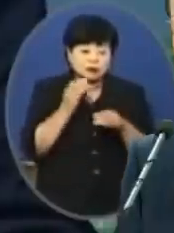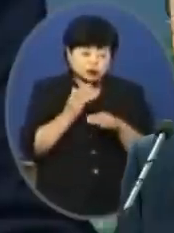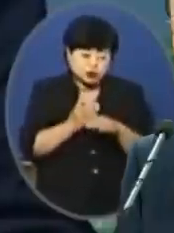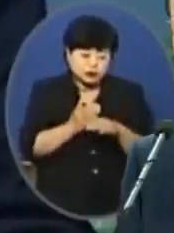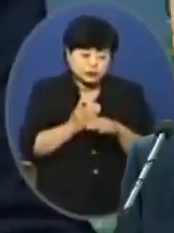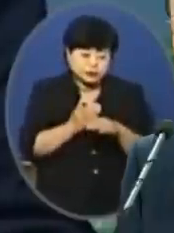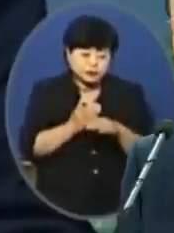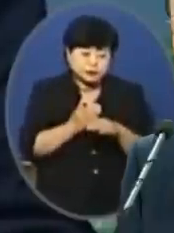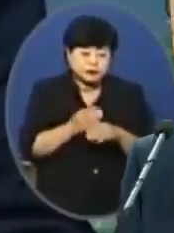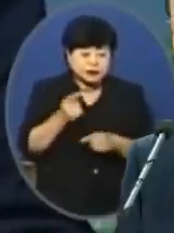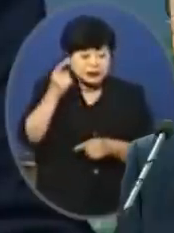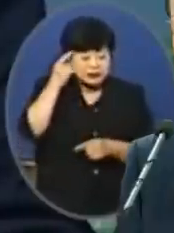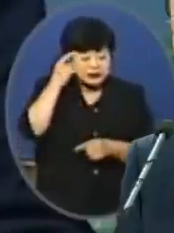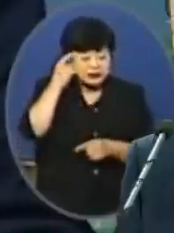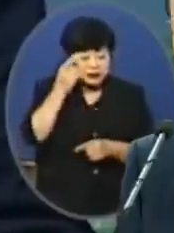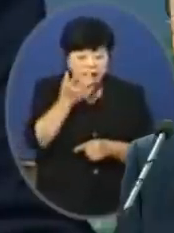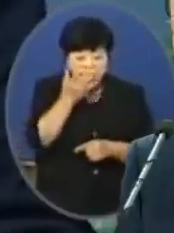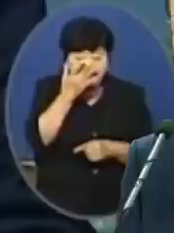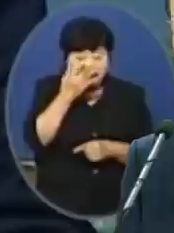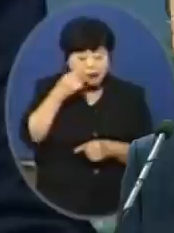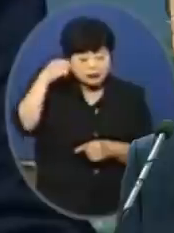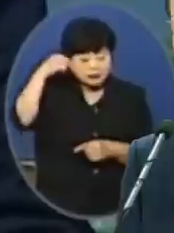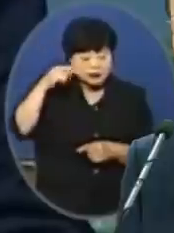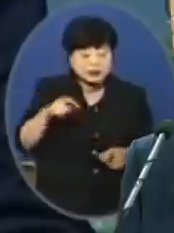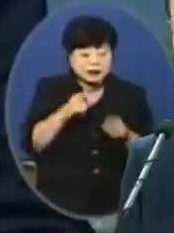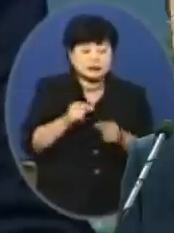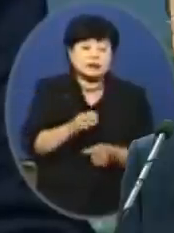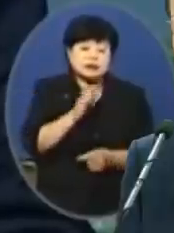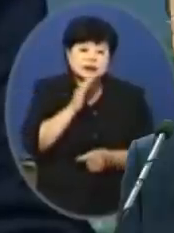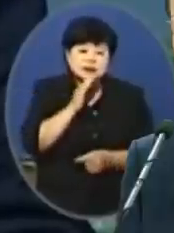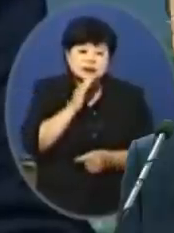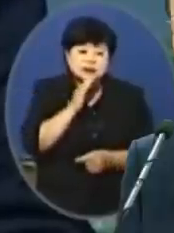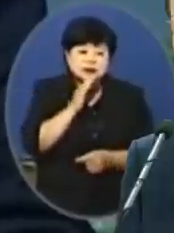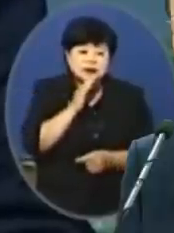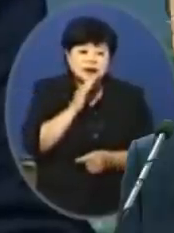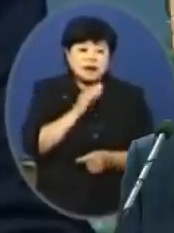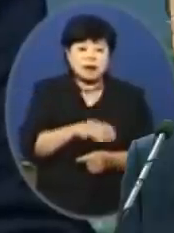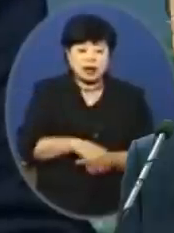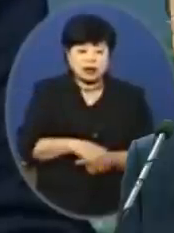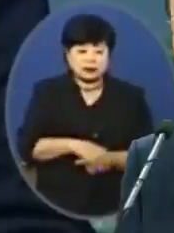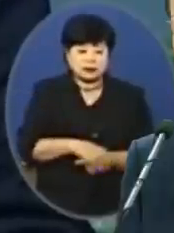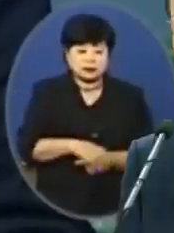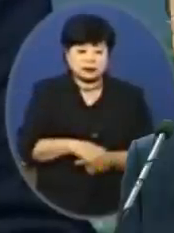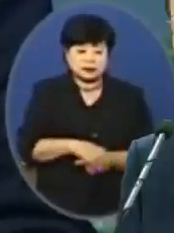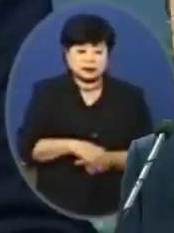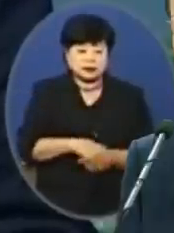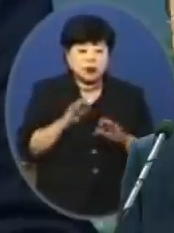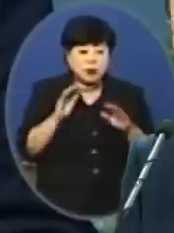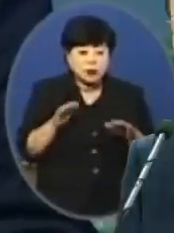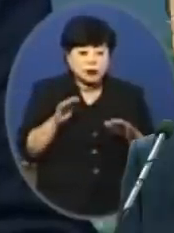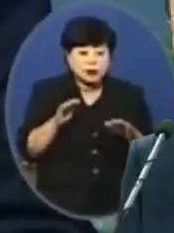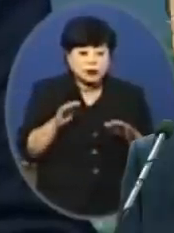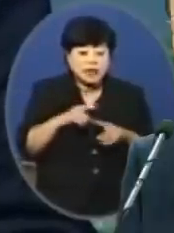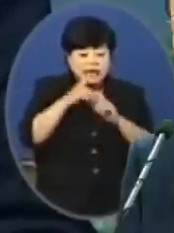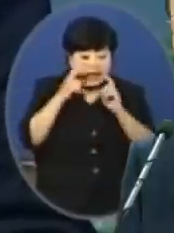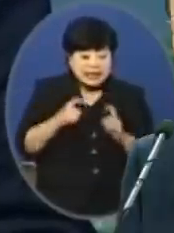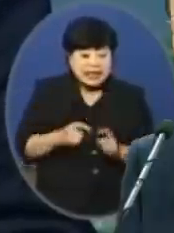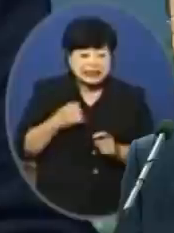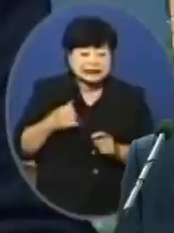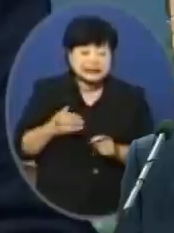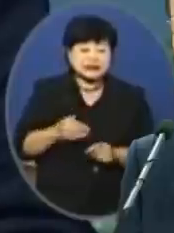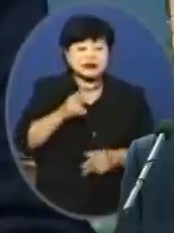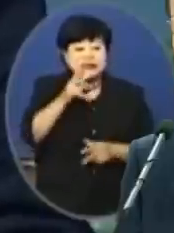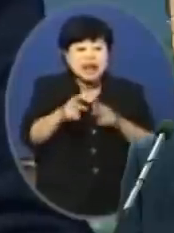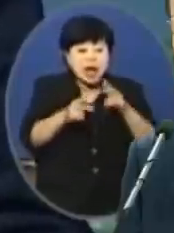인본주의적이고 이성과 감각으로 살아가는 것은 정말 수고롭고 괴로운 것입니다. 오늘이라도 여러분 개인, 가정, 생활,